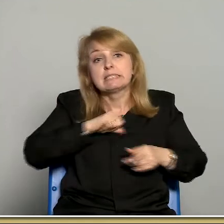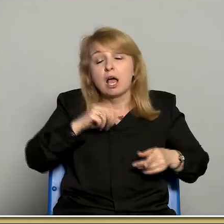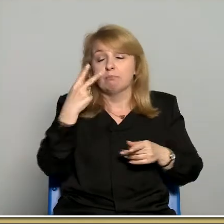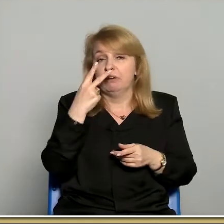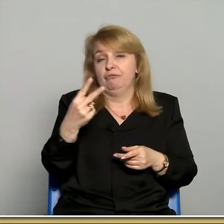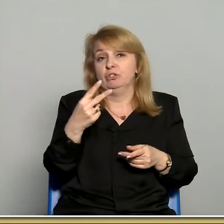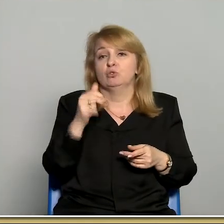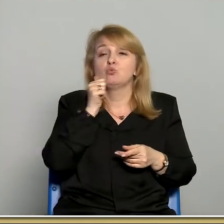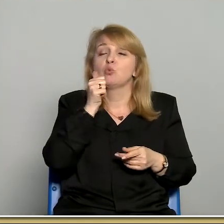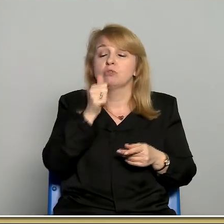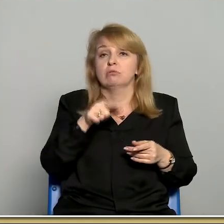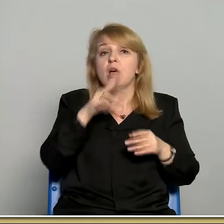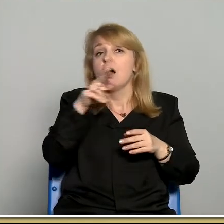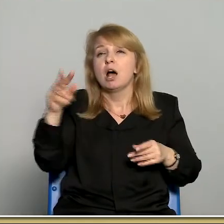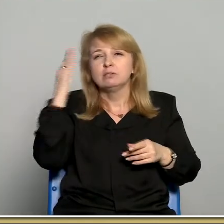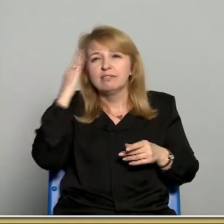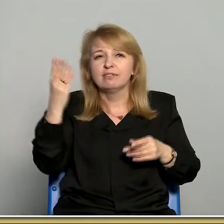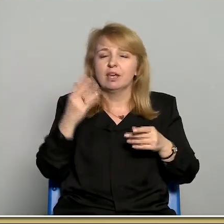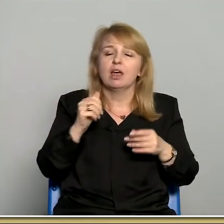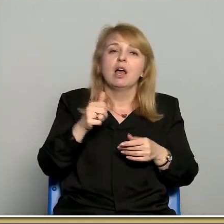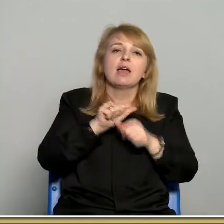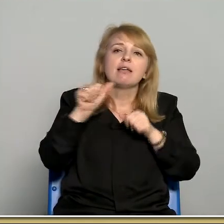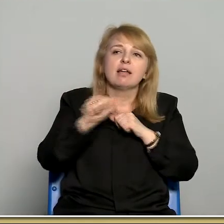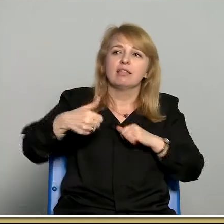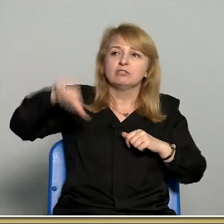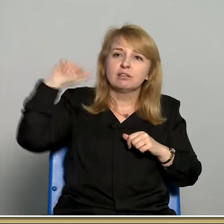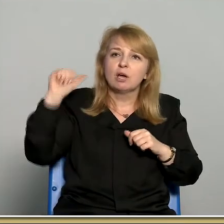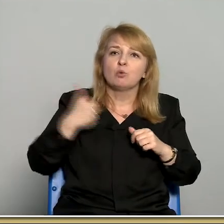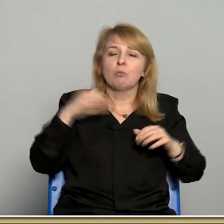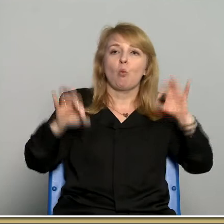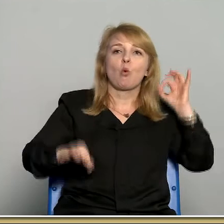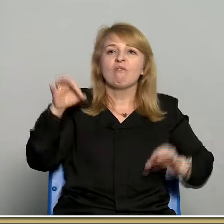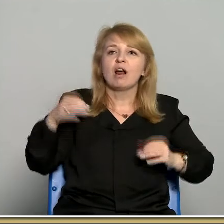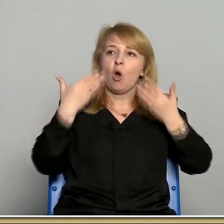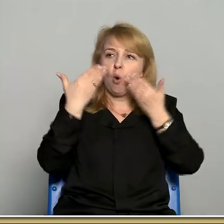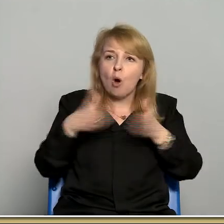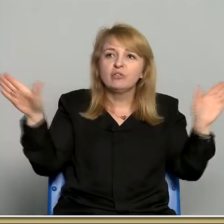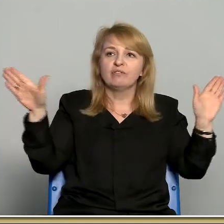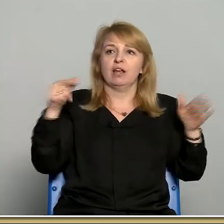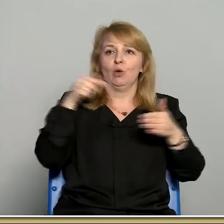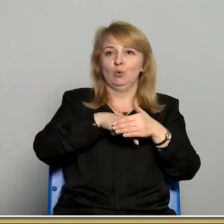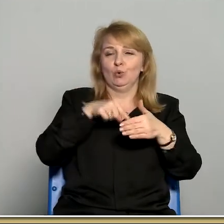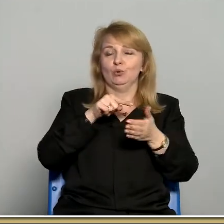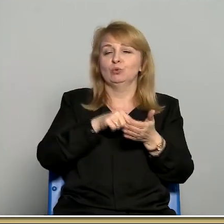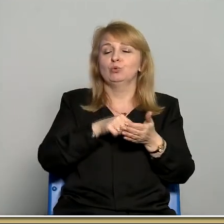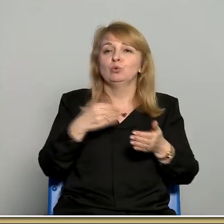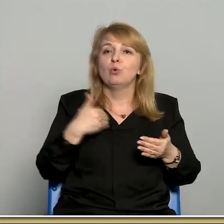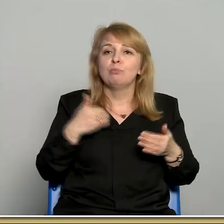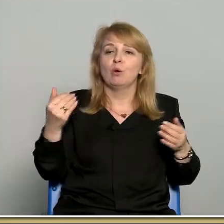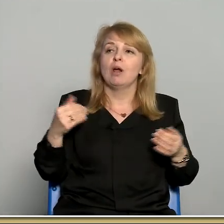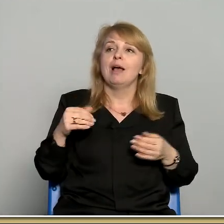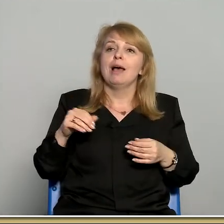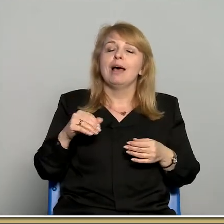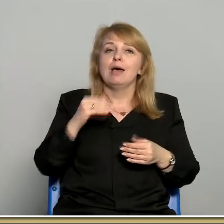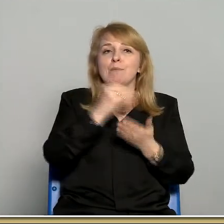Wszyscy mamy w pamięci jeszcze 11 lat temu właśnie tą konferencją otwierającą zintegrowany Program